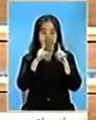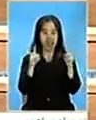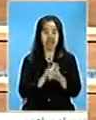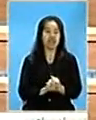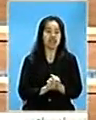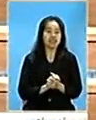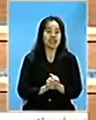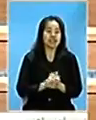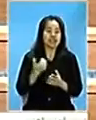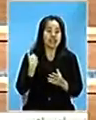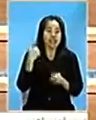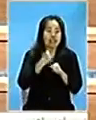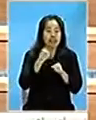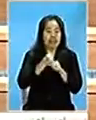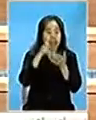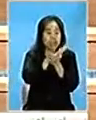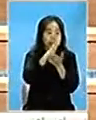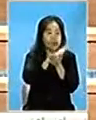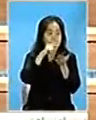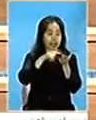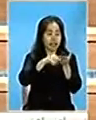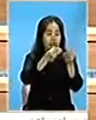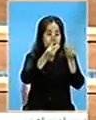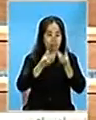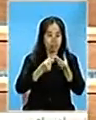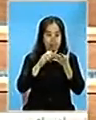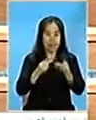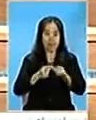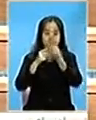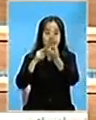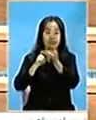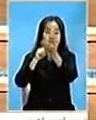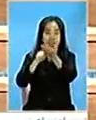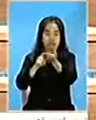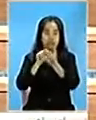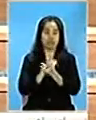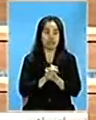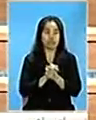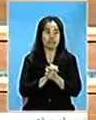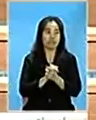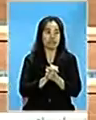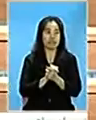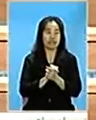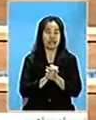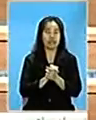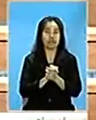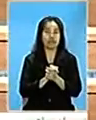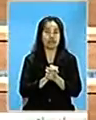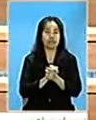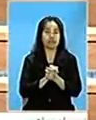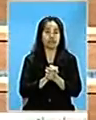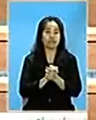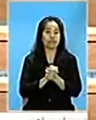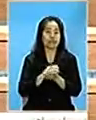ขานำเอกสารนี้ไปยื่นต่ออะไรครับไปยื่น